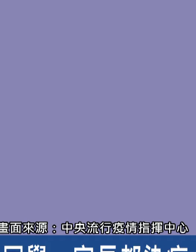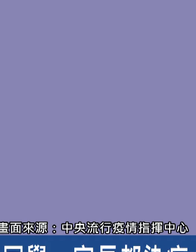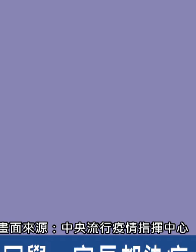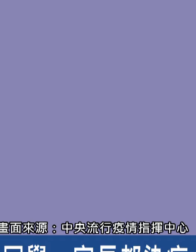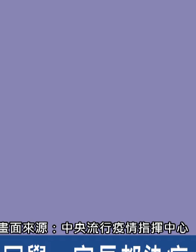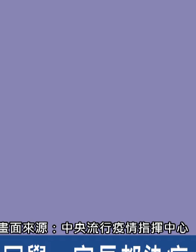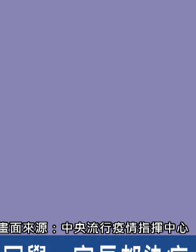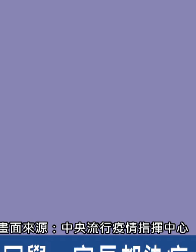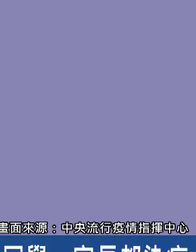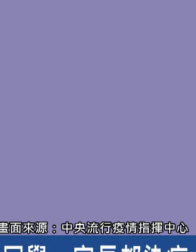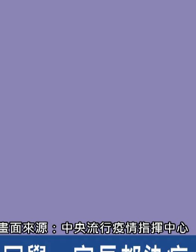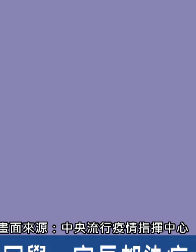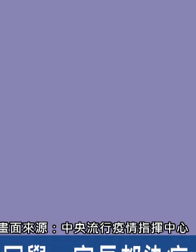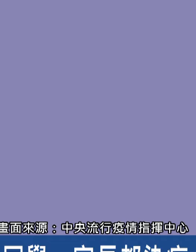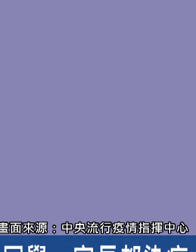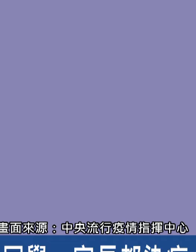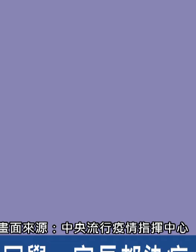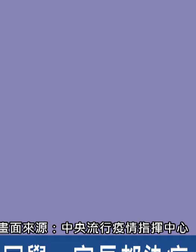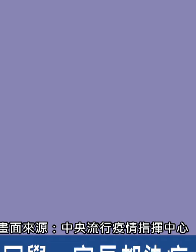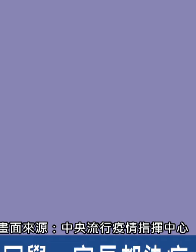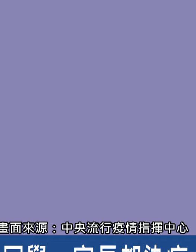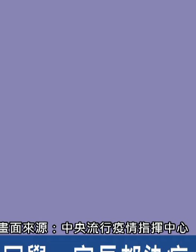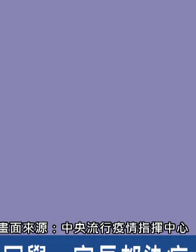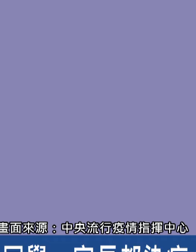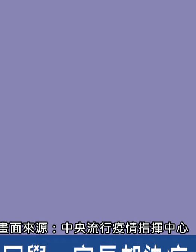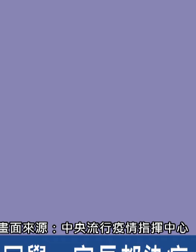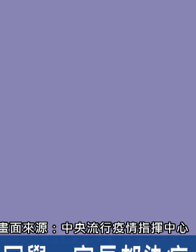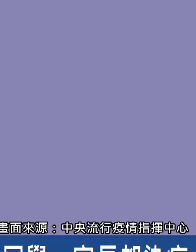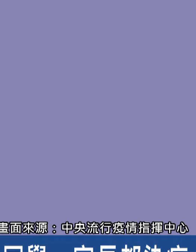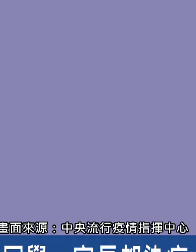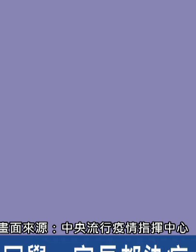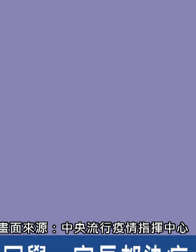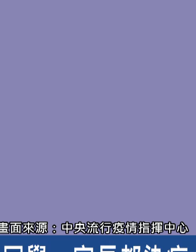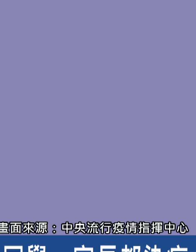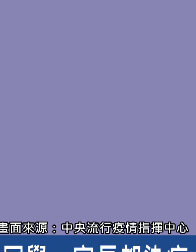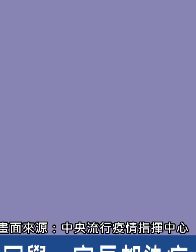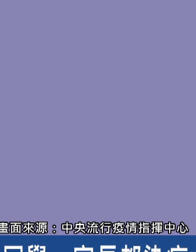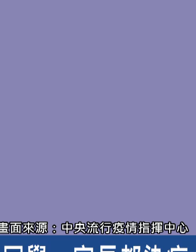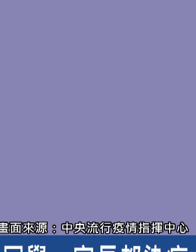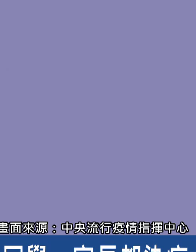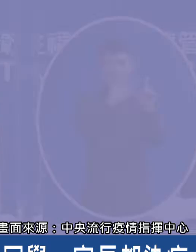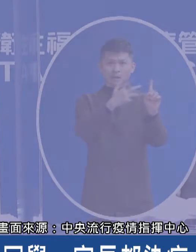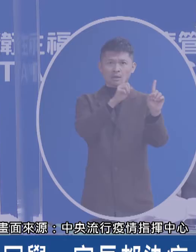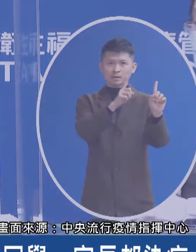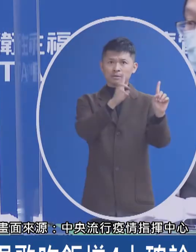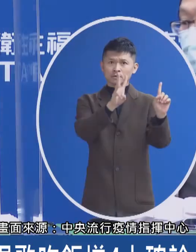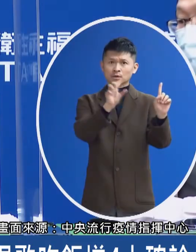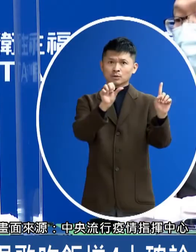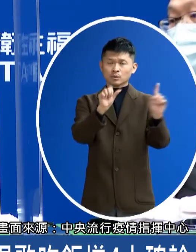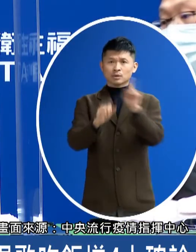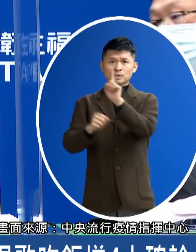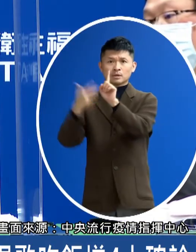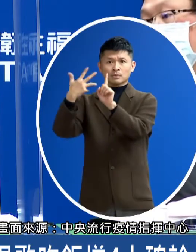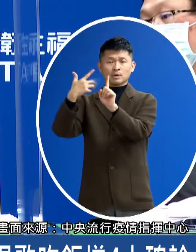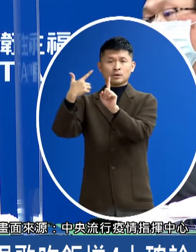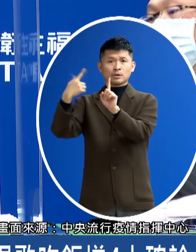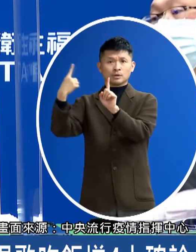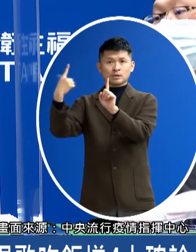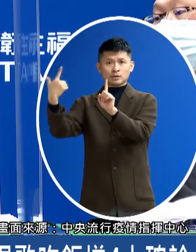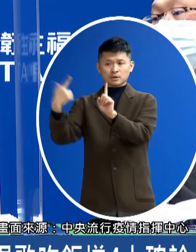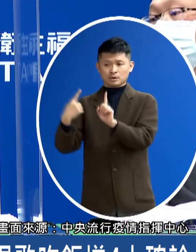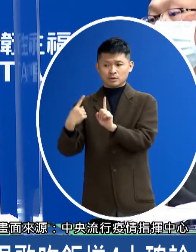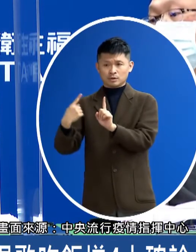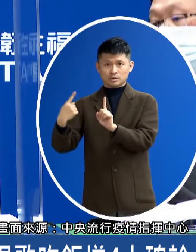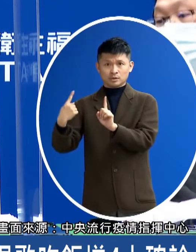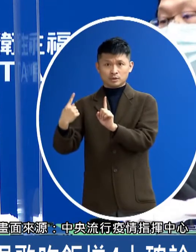家人采检后也确诊，幼儿园的群聚目前已累积10人确诊。龙潭一名58岁退